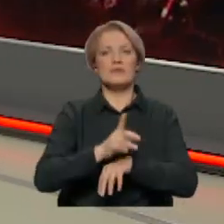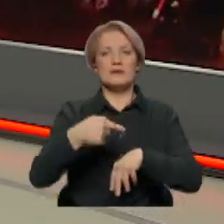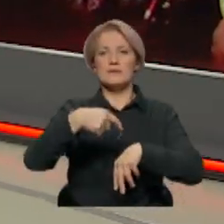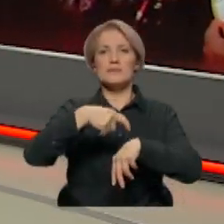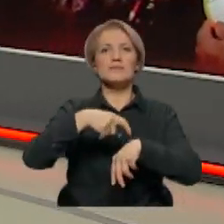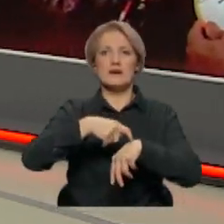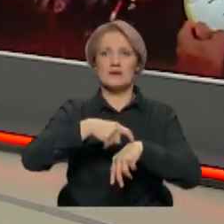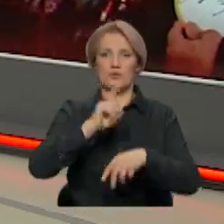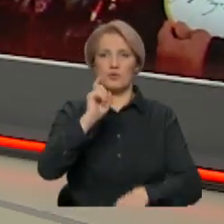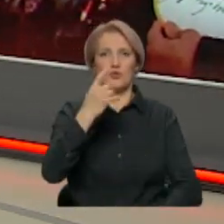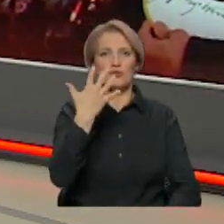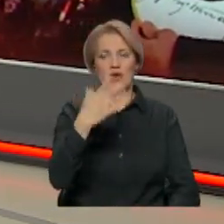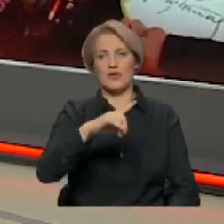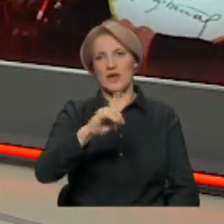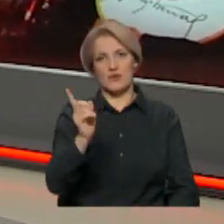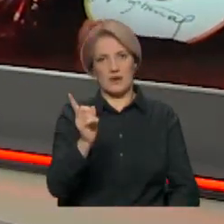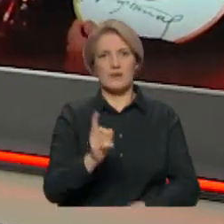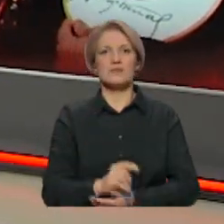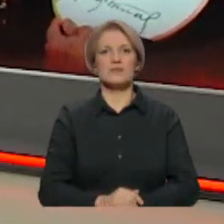Saat 9'u 5 geçe.